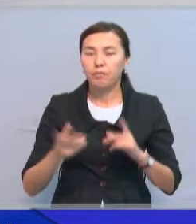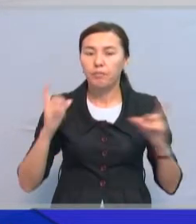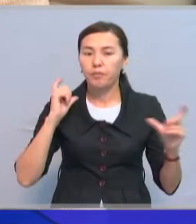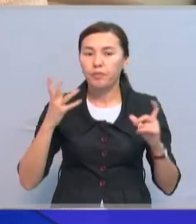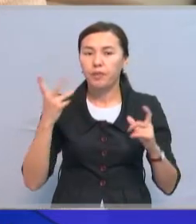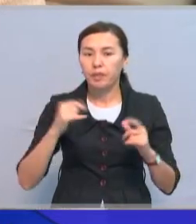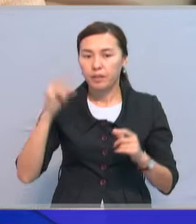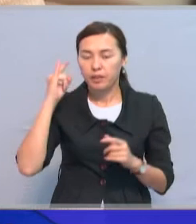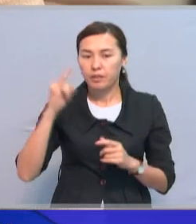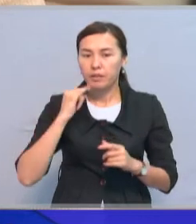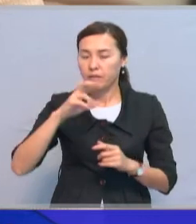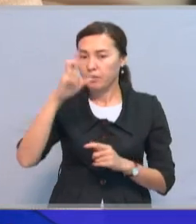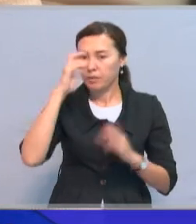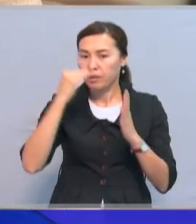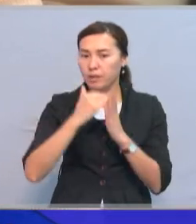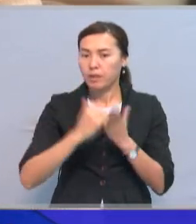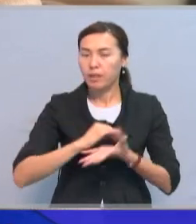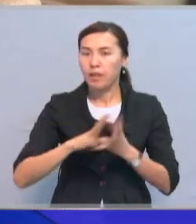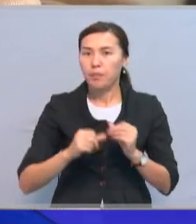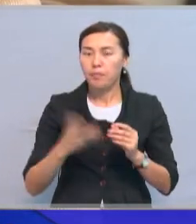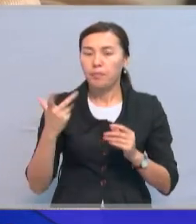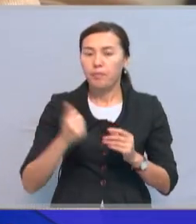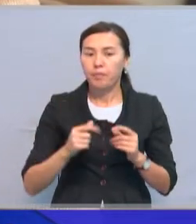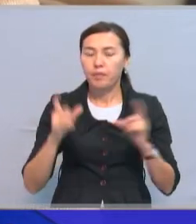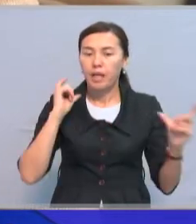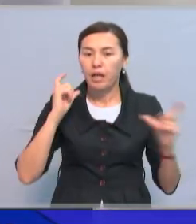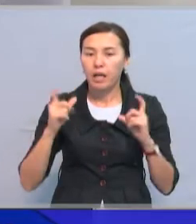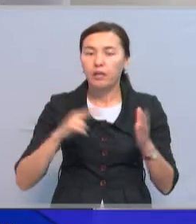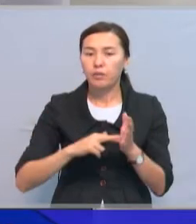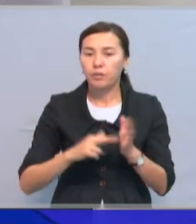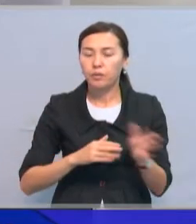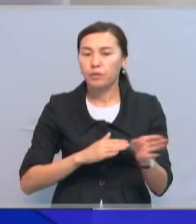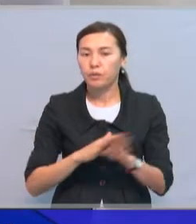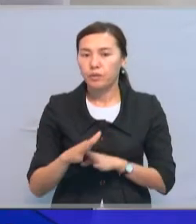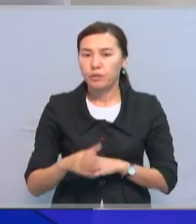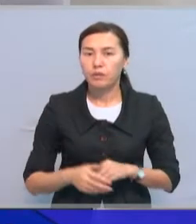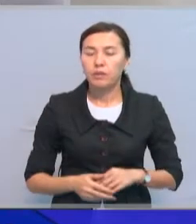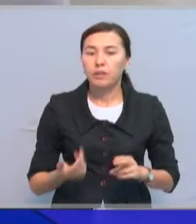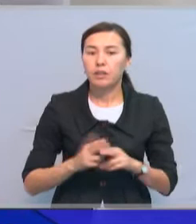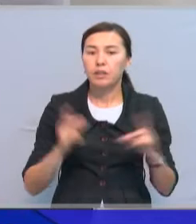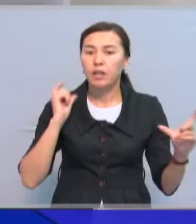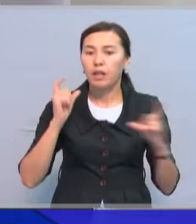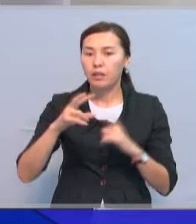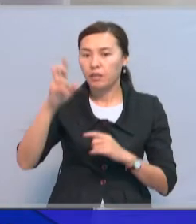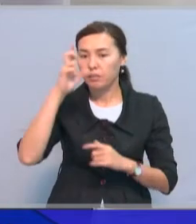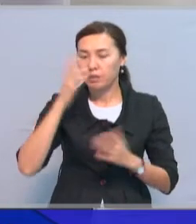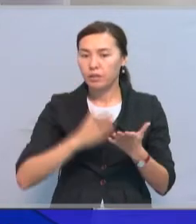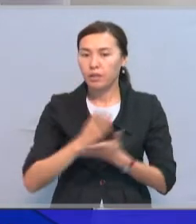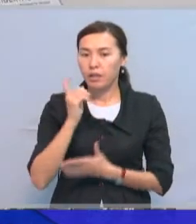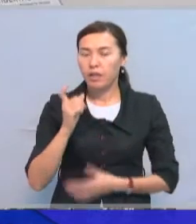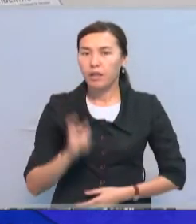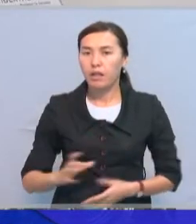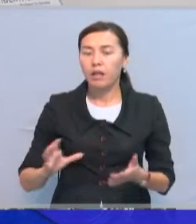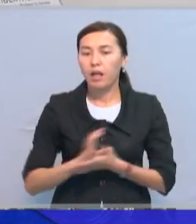Академия цифрлық Қазақстан мемлекеттік бағдарлама шеңберінде цифрлық академия жобасын жүзеге асыруда. Бұл академияны мемлекеттік